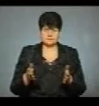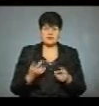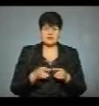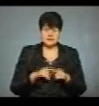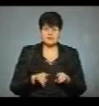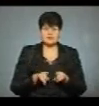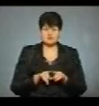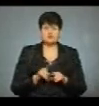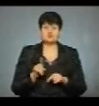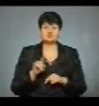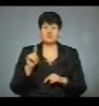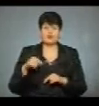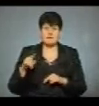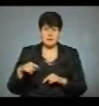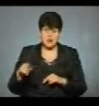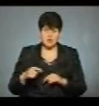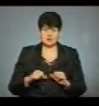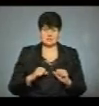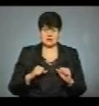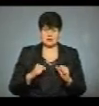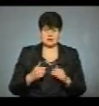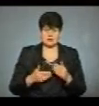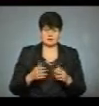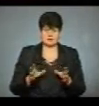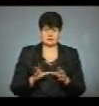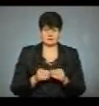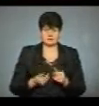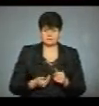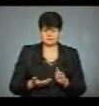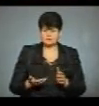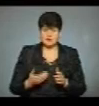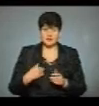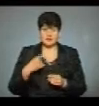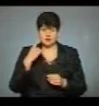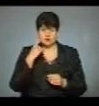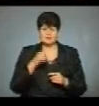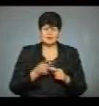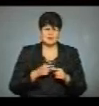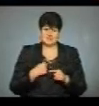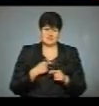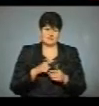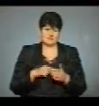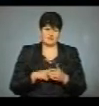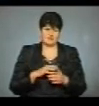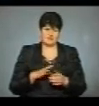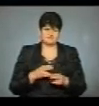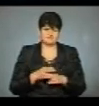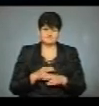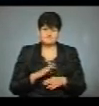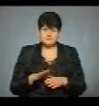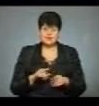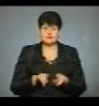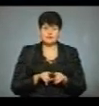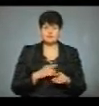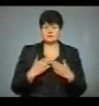саме, що вимагають, стараюся йти в ногу з життям. Думаю, що мені таке питання не грозить. Також ми поспілкувалися